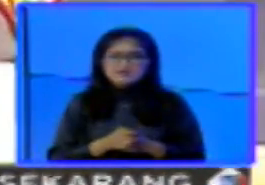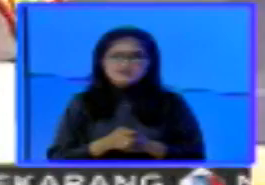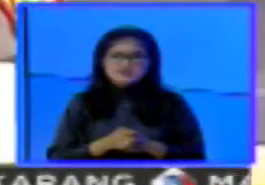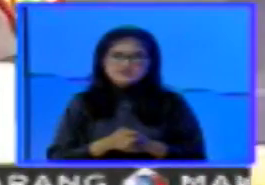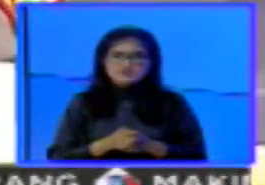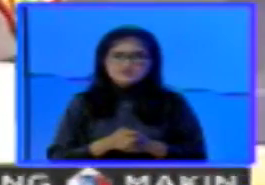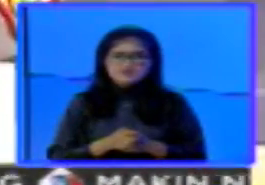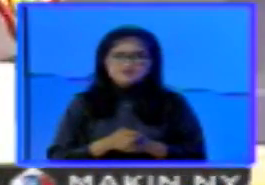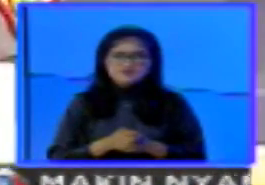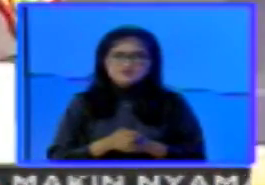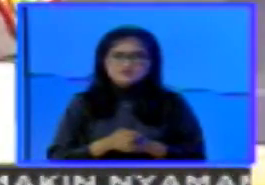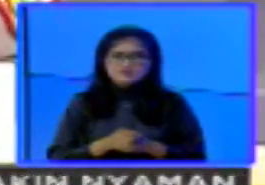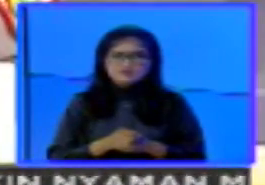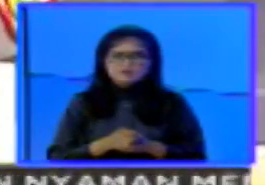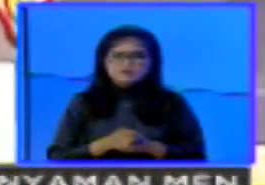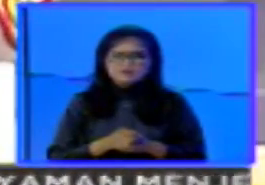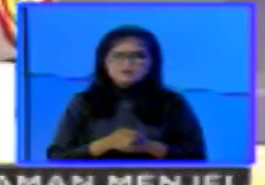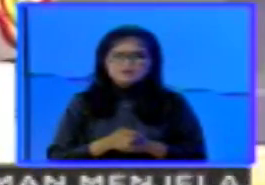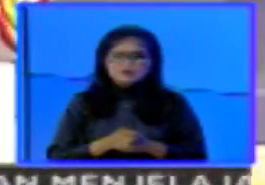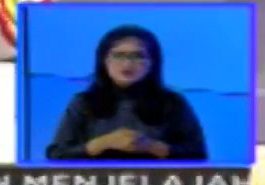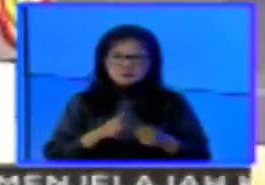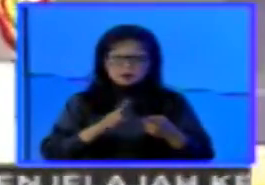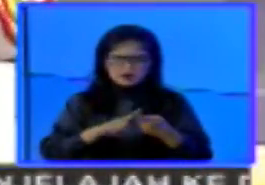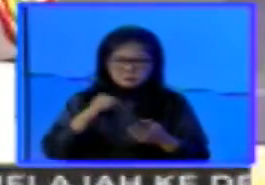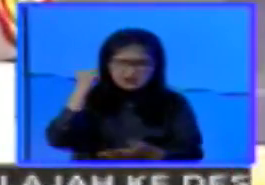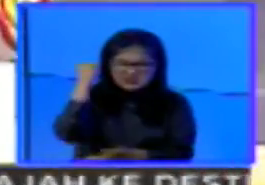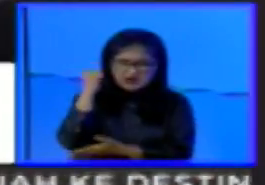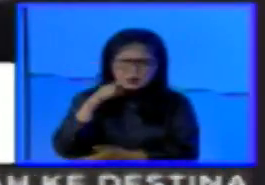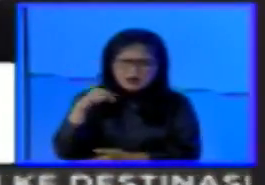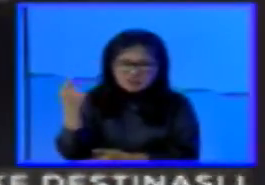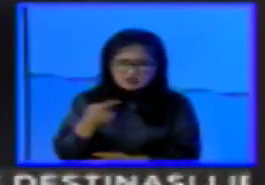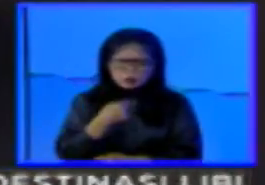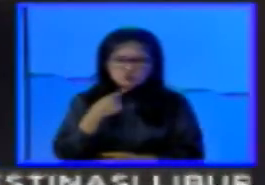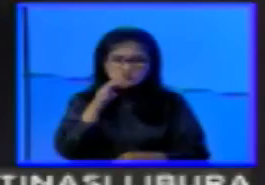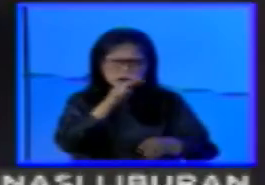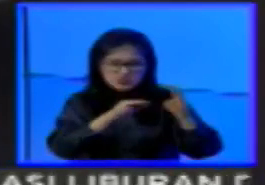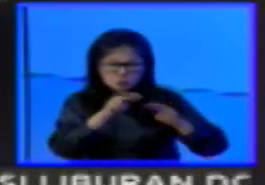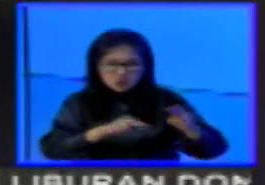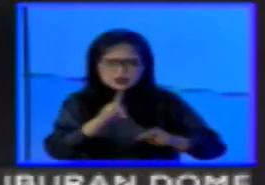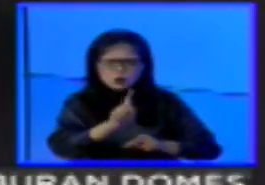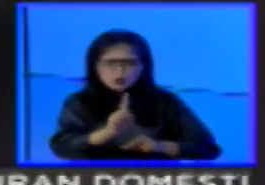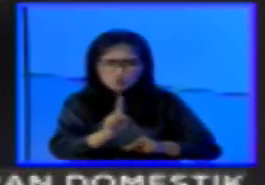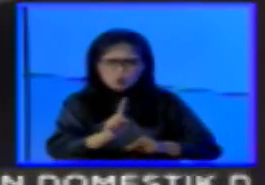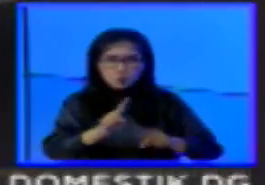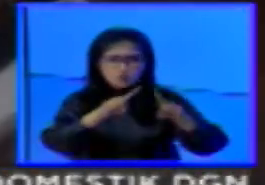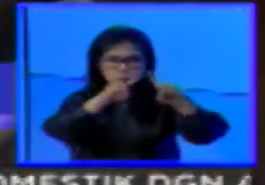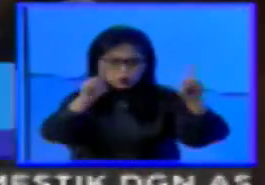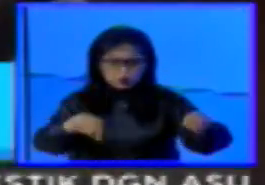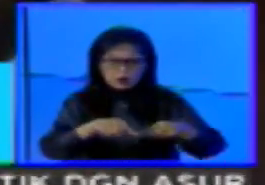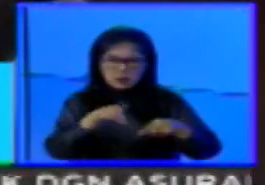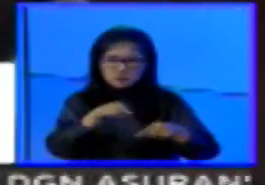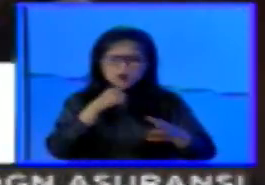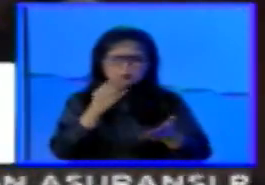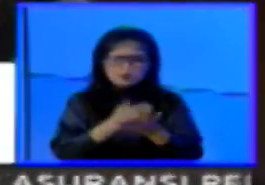katanya beli itu ya. Tapi karena tersangka ini sedang kita interogasi itu. Nomor polisi mobil cantik juga dipastikan